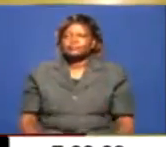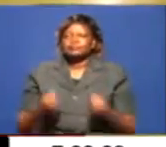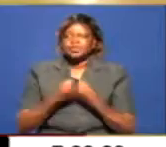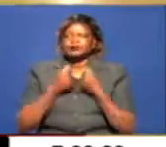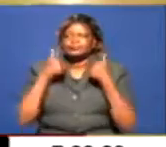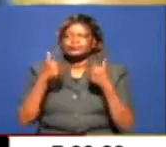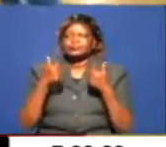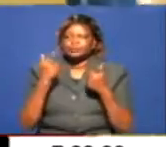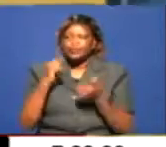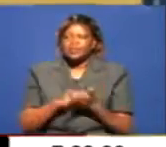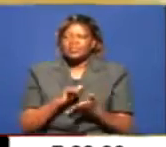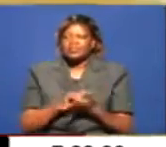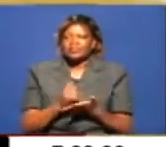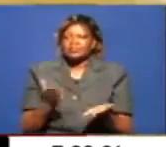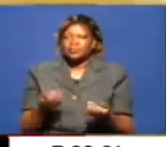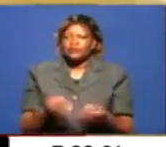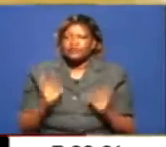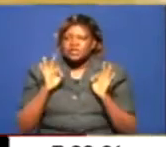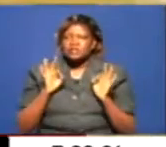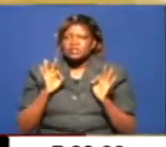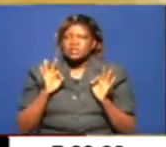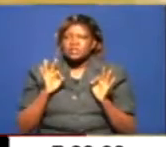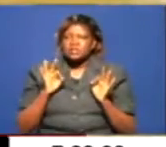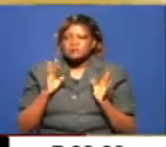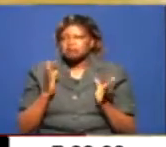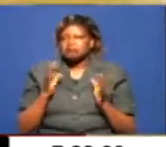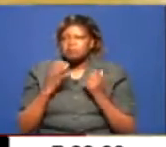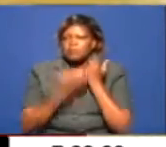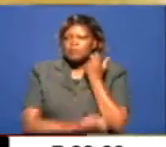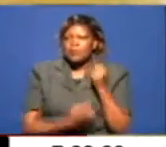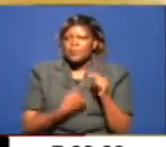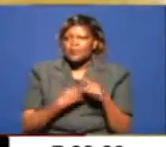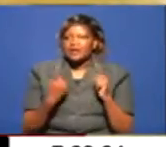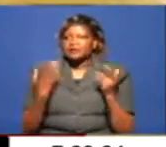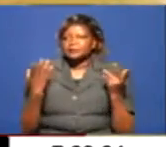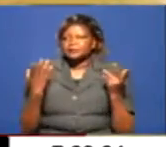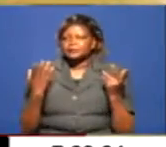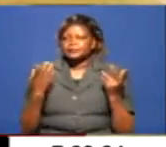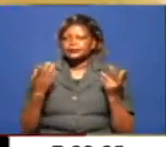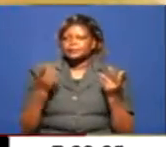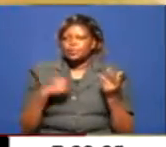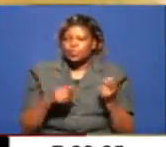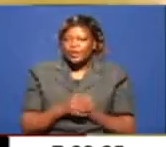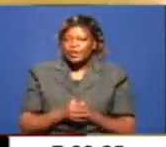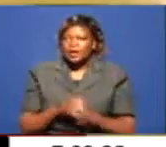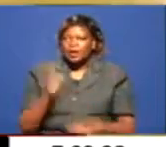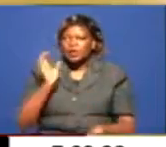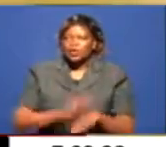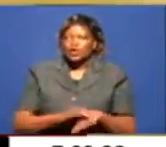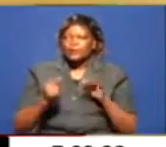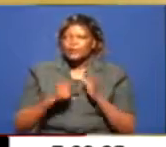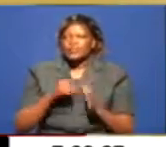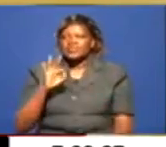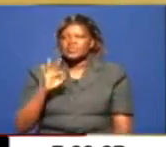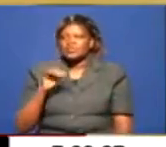It's only that officiating was a little bit poor, but we all managed to go with 3 points, of which was